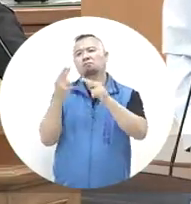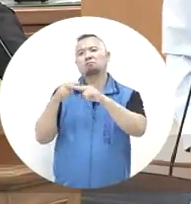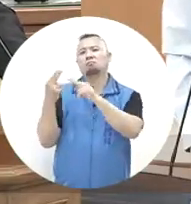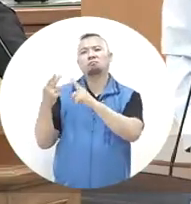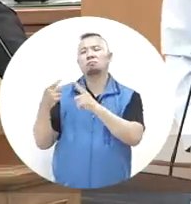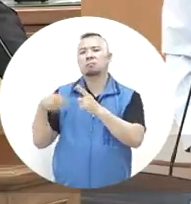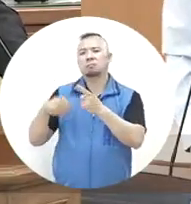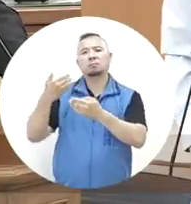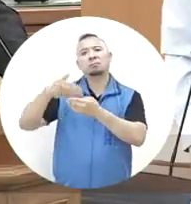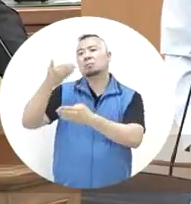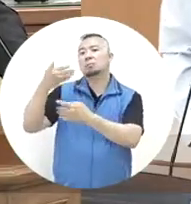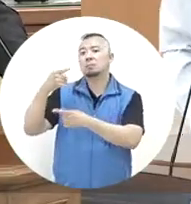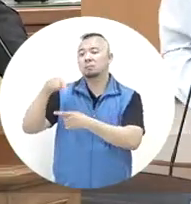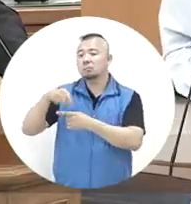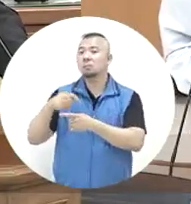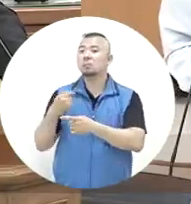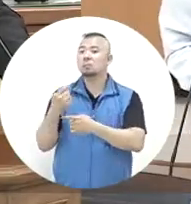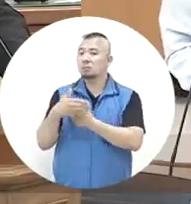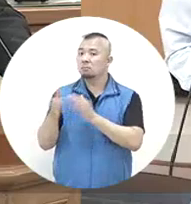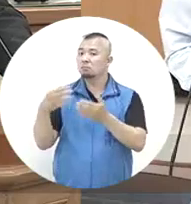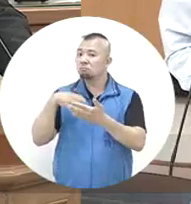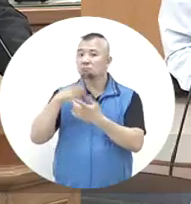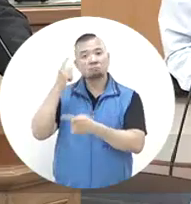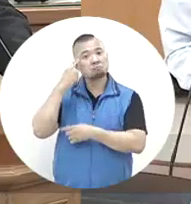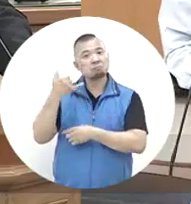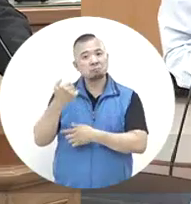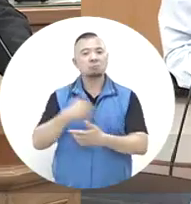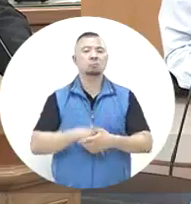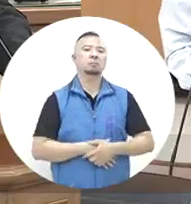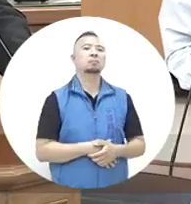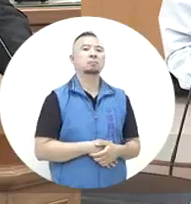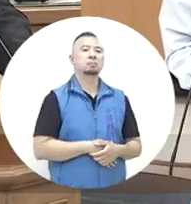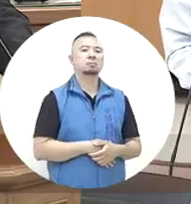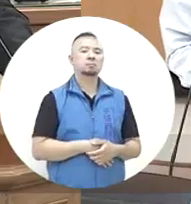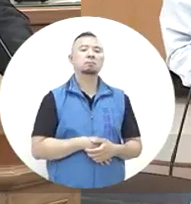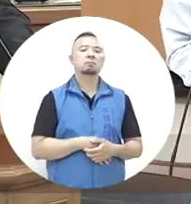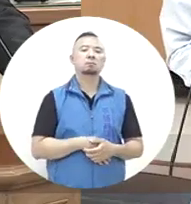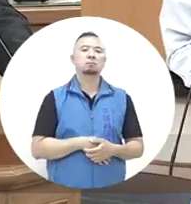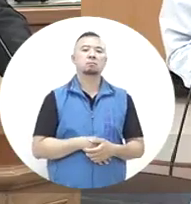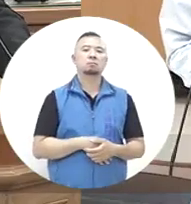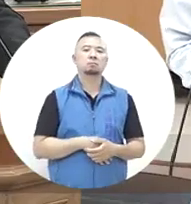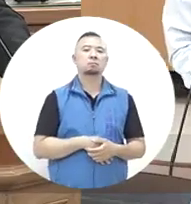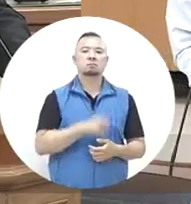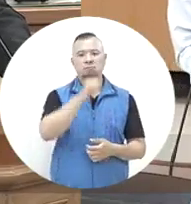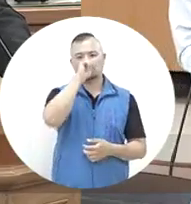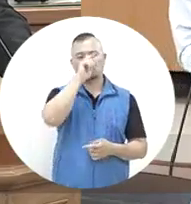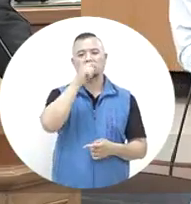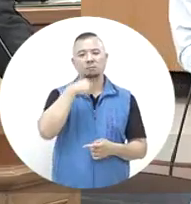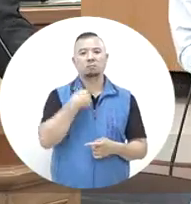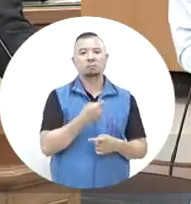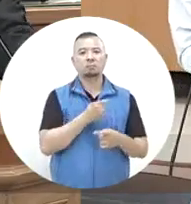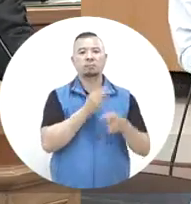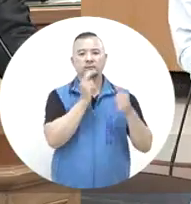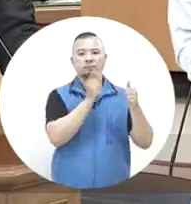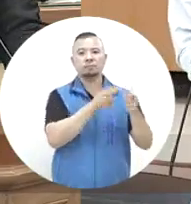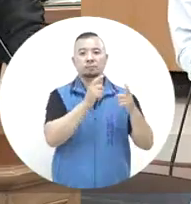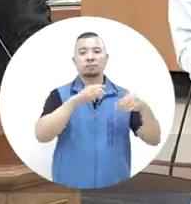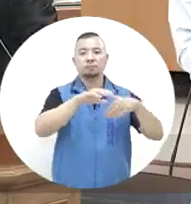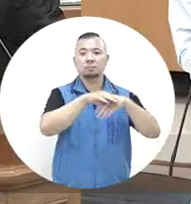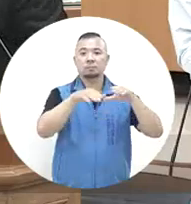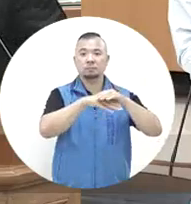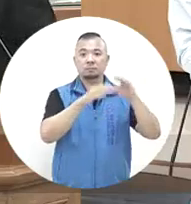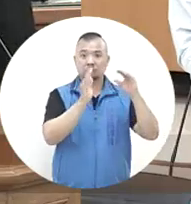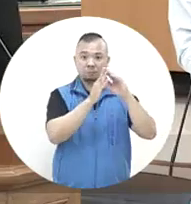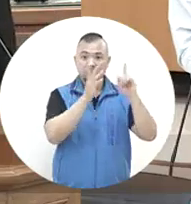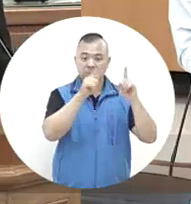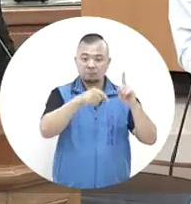啦，看这样子行不行啦。 好，这样子哈，我也请文化局回去评估一下。 好， 哪一个楼面可以先开放？开放没